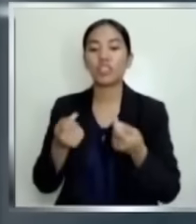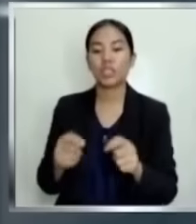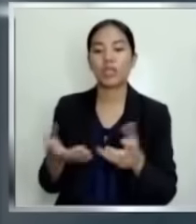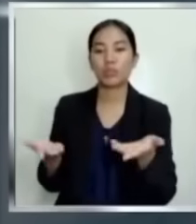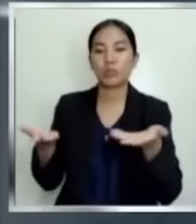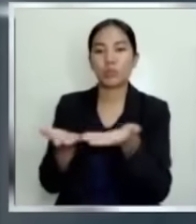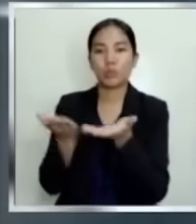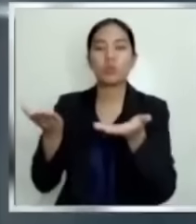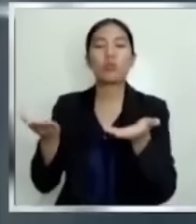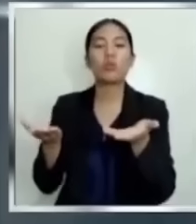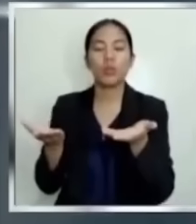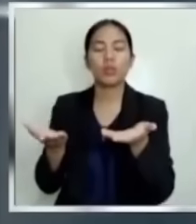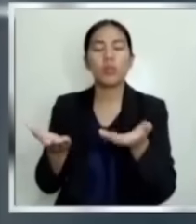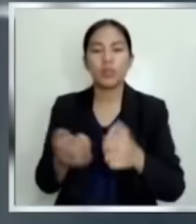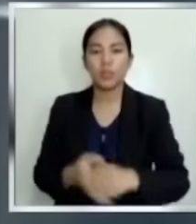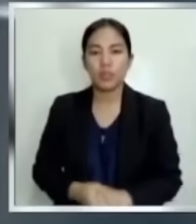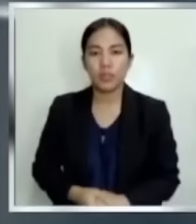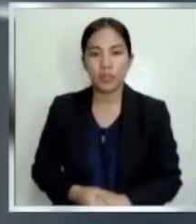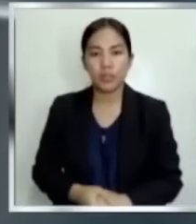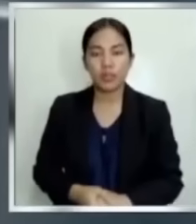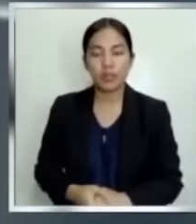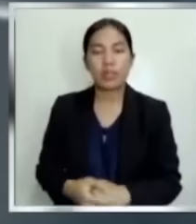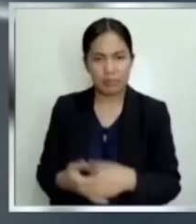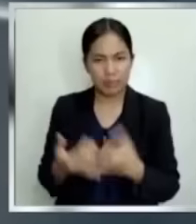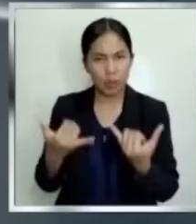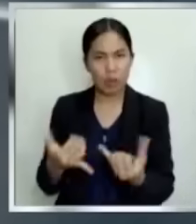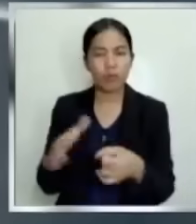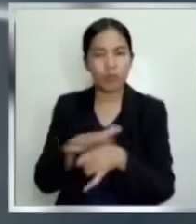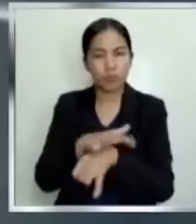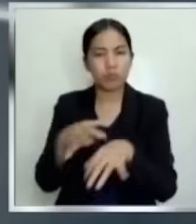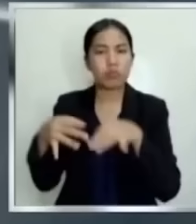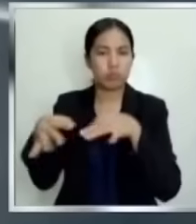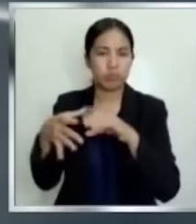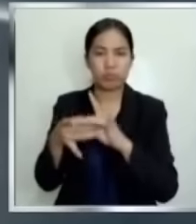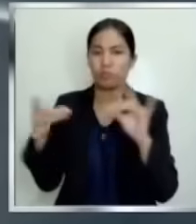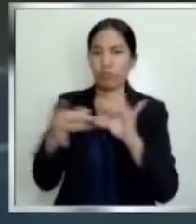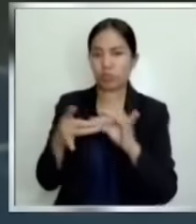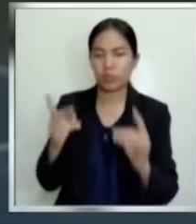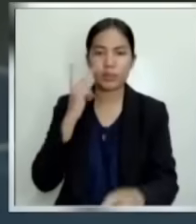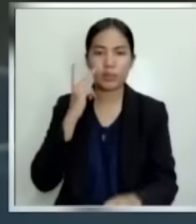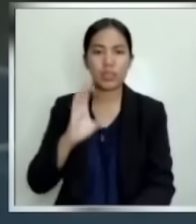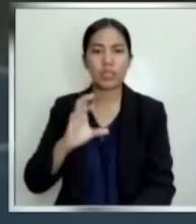mismo ng crew ng mga bangka. Nakatutok si Chino Gaston.